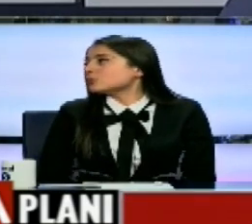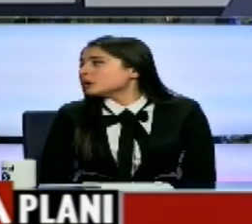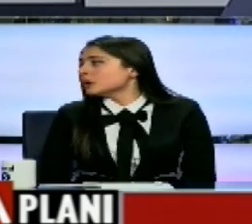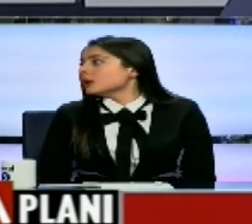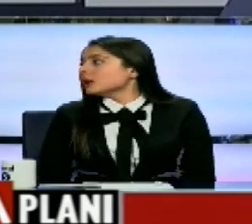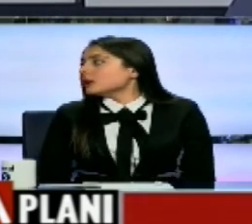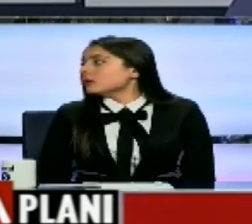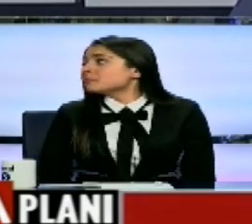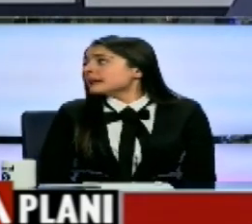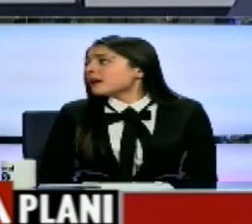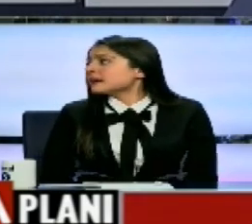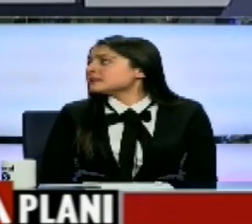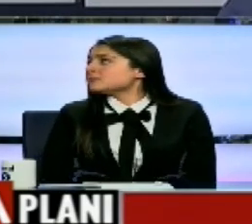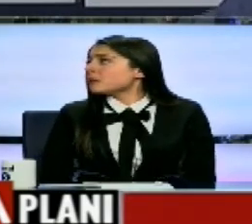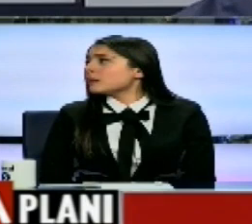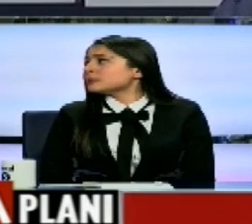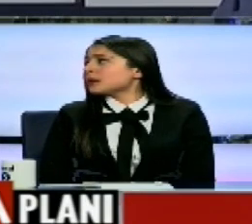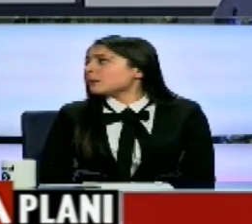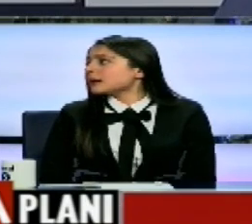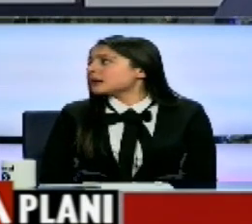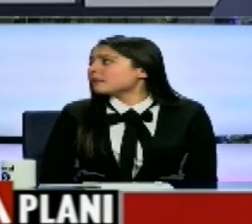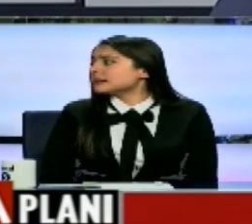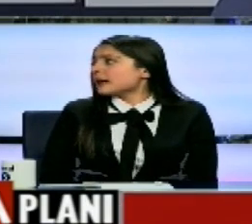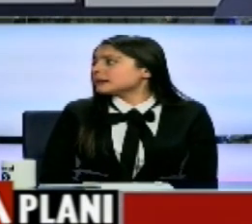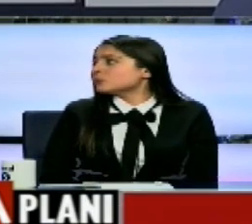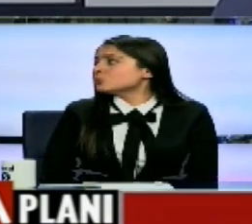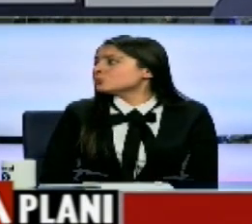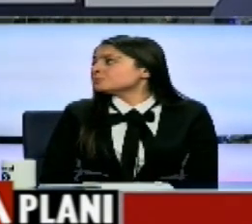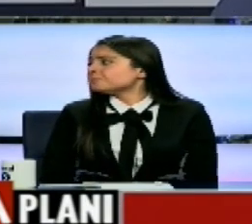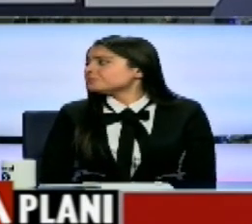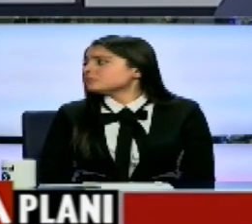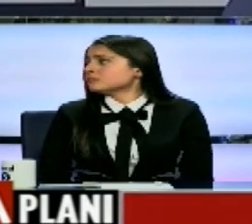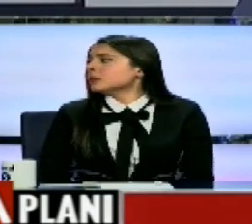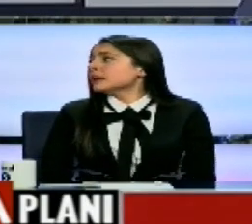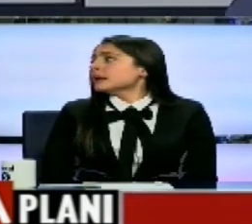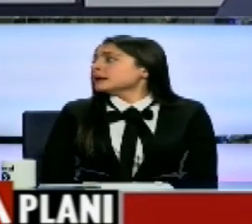seviyordu. Merak ettim. Babamla beraber davetlerde bulundum.